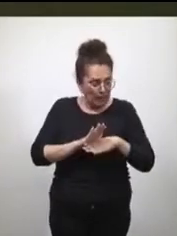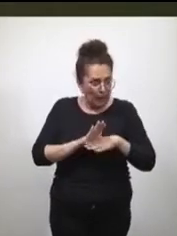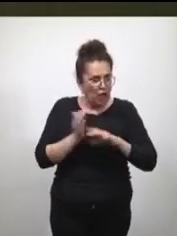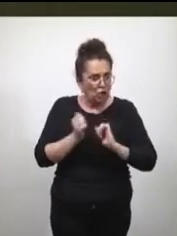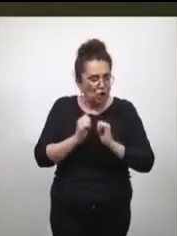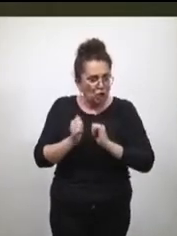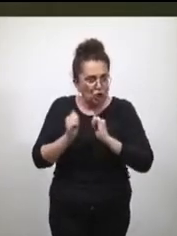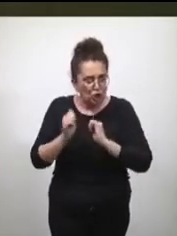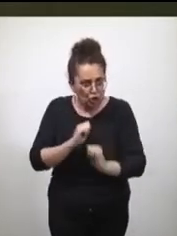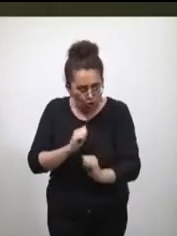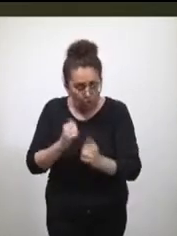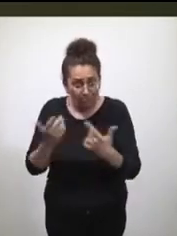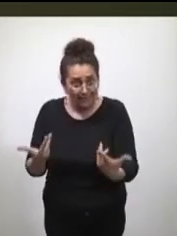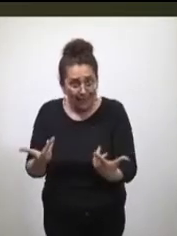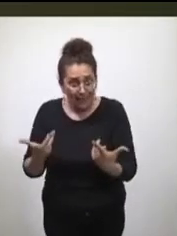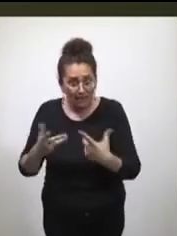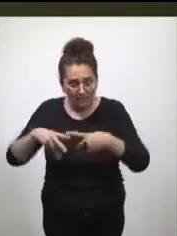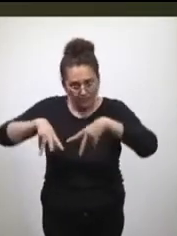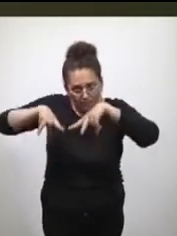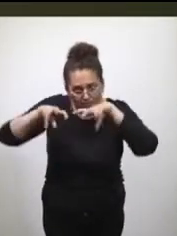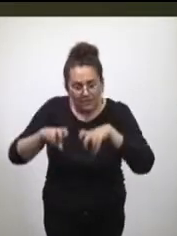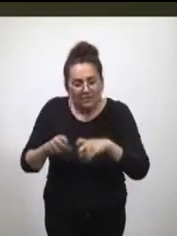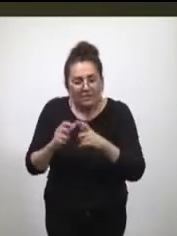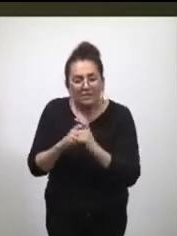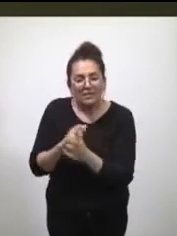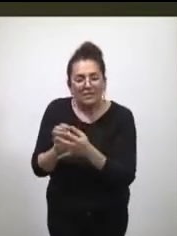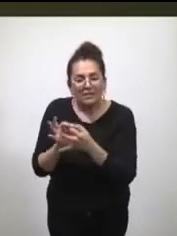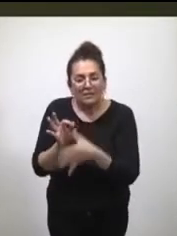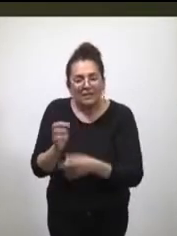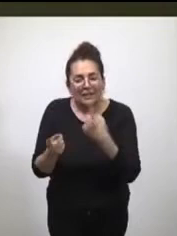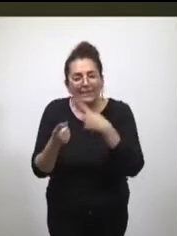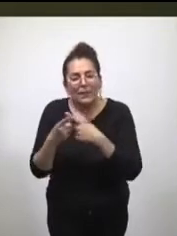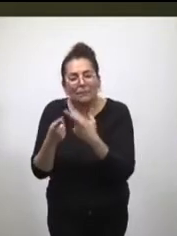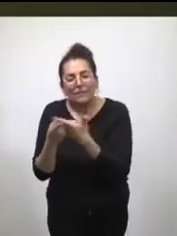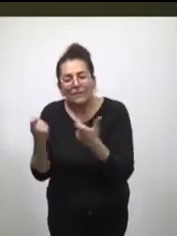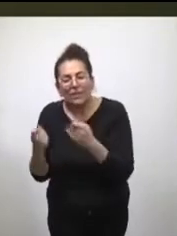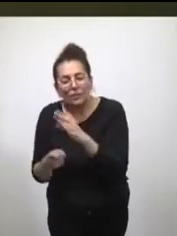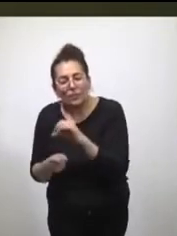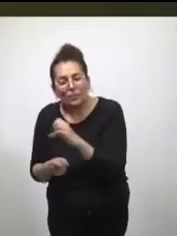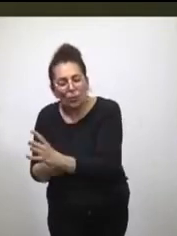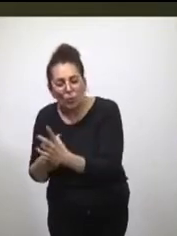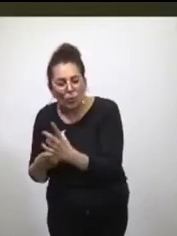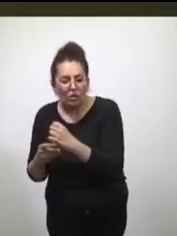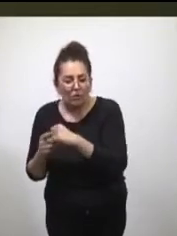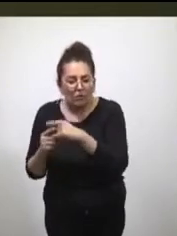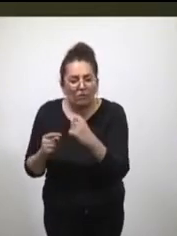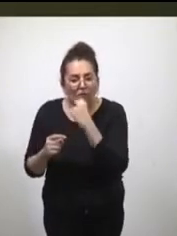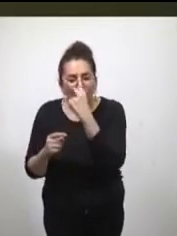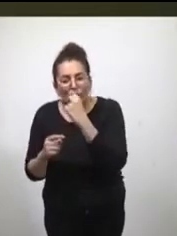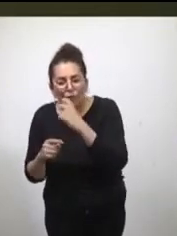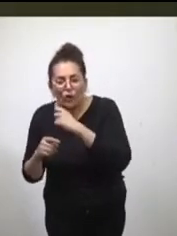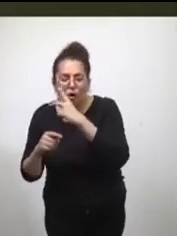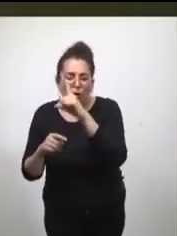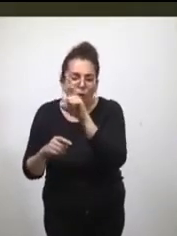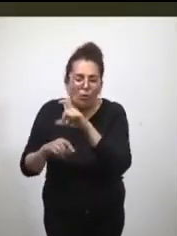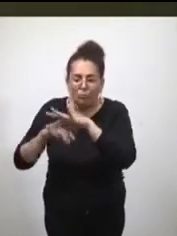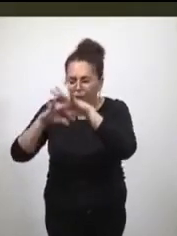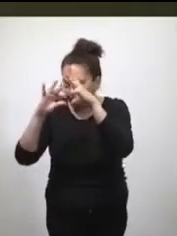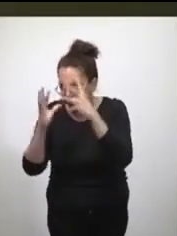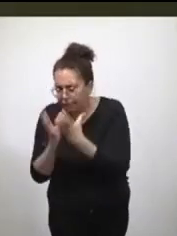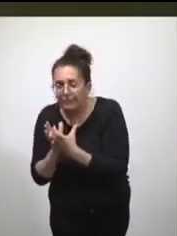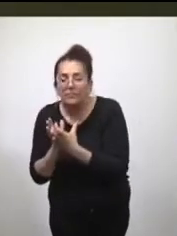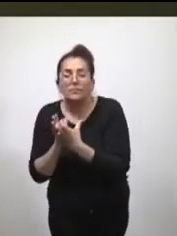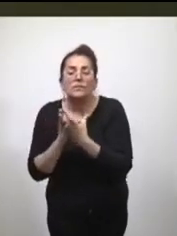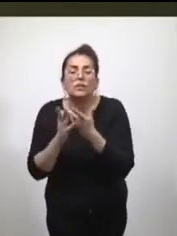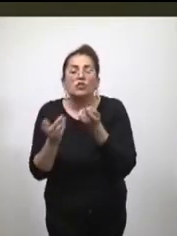d'impact porte sur la biodiversité, vous l'avez vu, la gestion de l'eau, assez traditionnellement, hein, la gestion